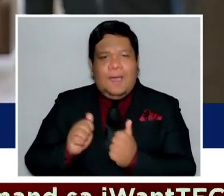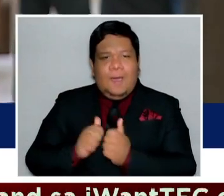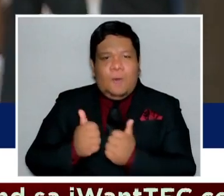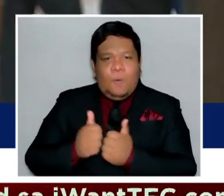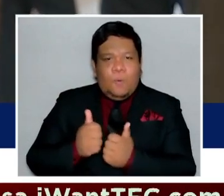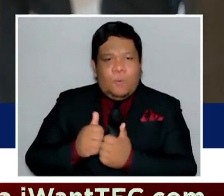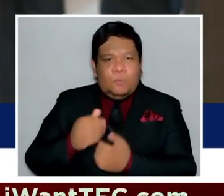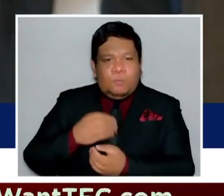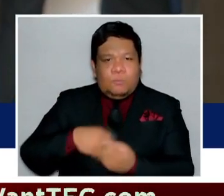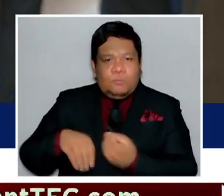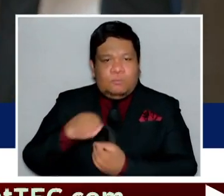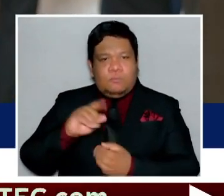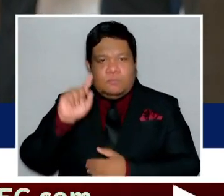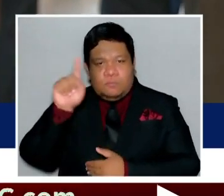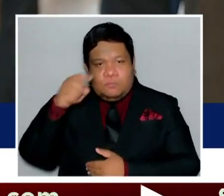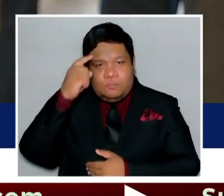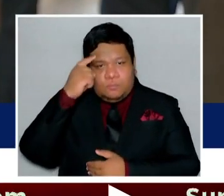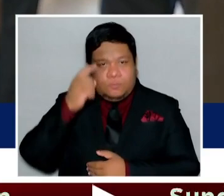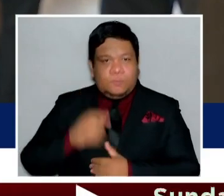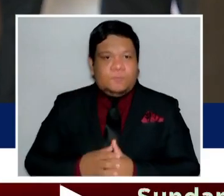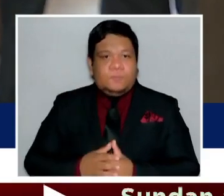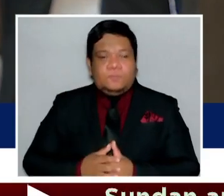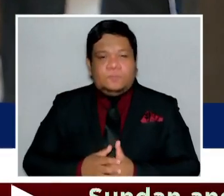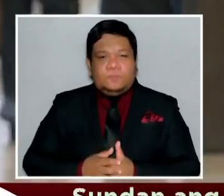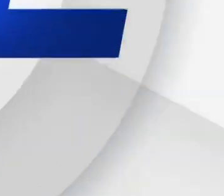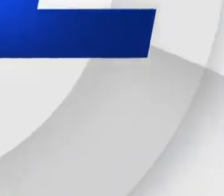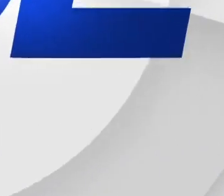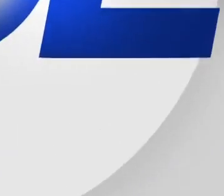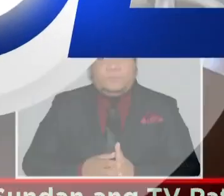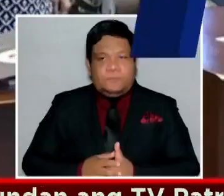mababawi ng gobyerno pagkatapos gastusin.